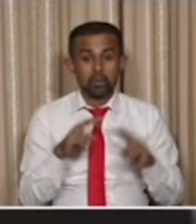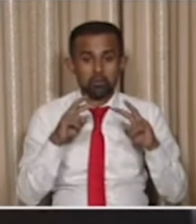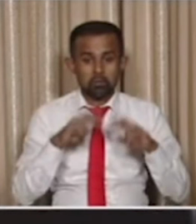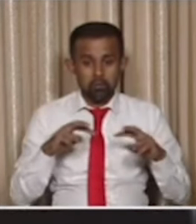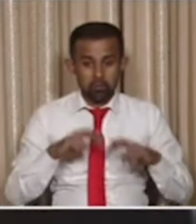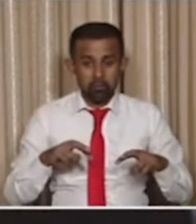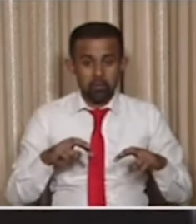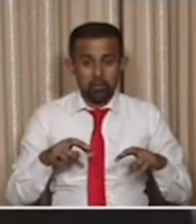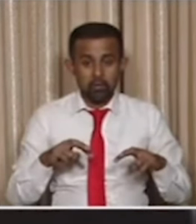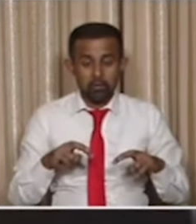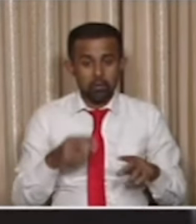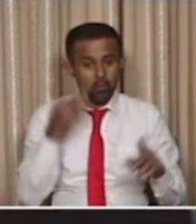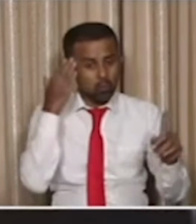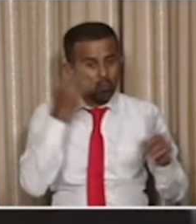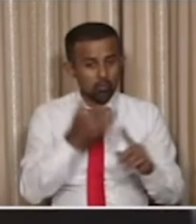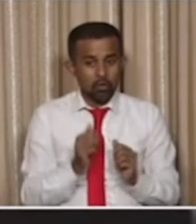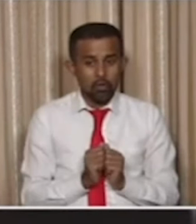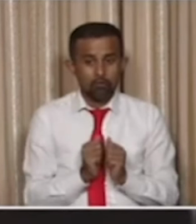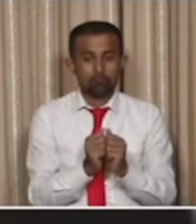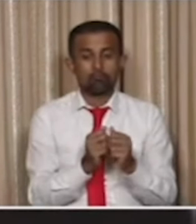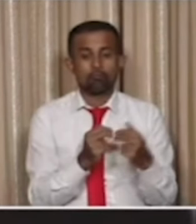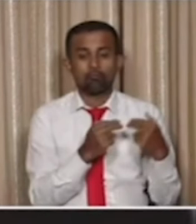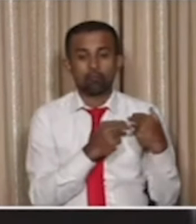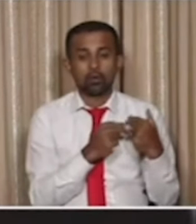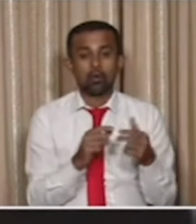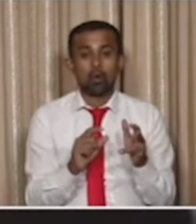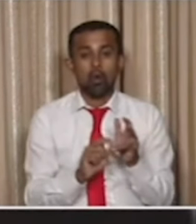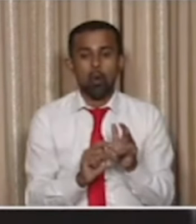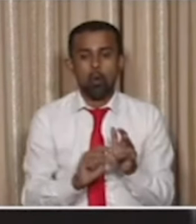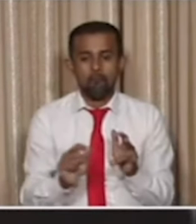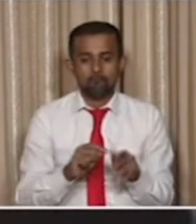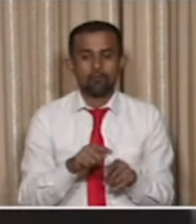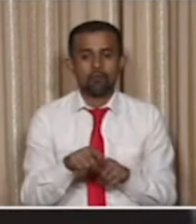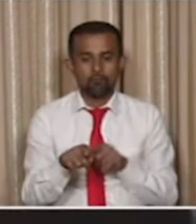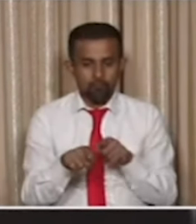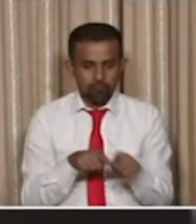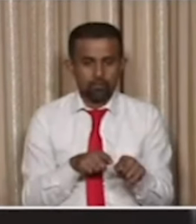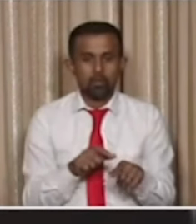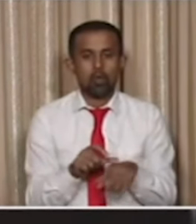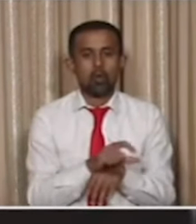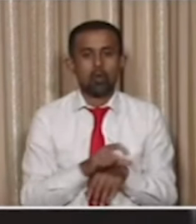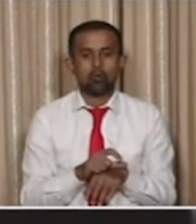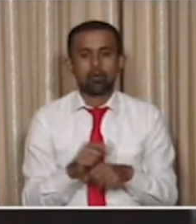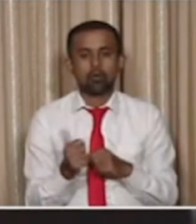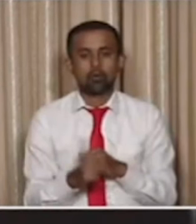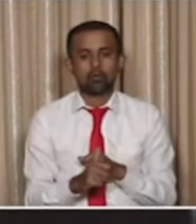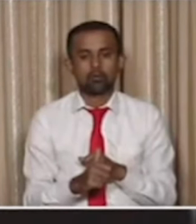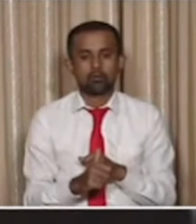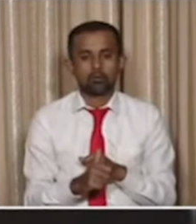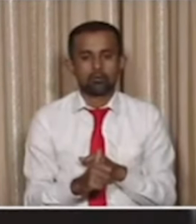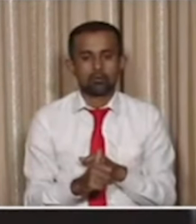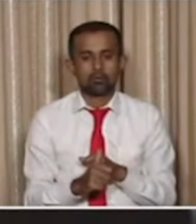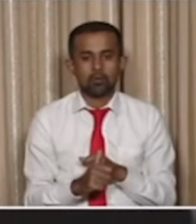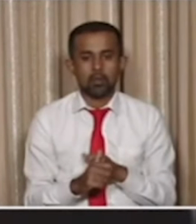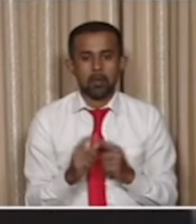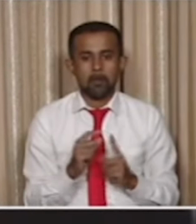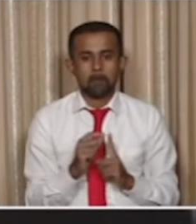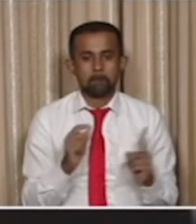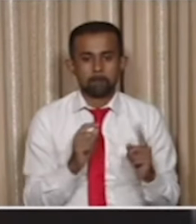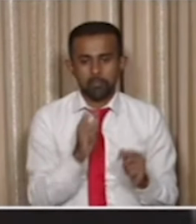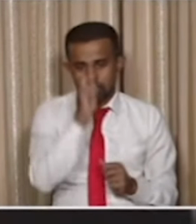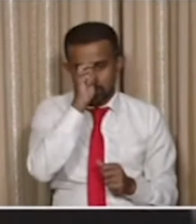පරීක්ෂණ කරන ඒ පිළිබඳ ක්‍රියාත්මක කරන ආයතනයක් විදිහට තමයි මේ කොමිෂන් සභාව පිහිටවන්නේ. මූල ආසන අරුඩ